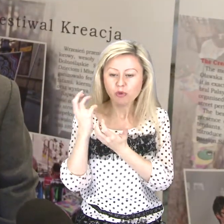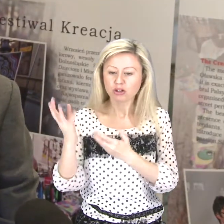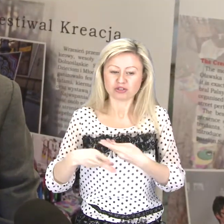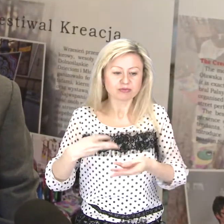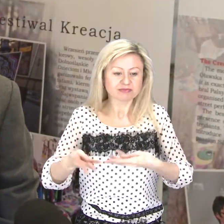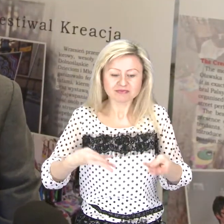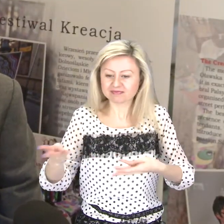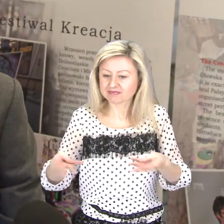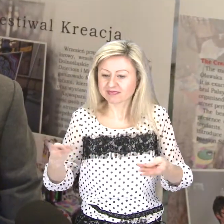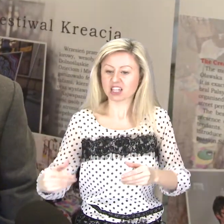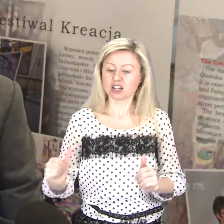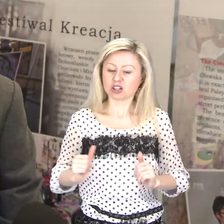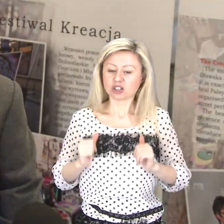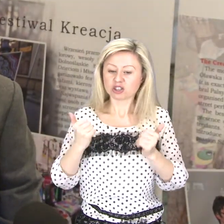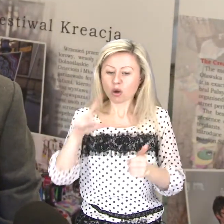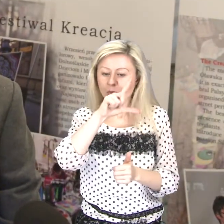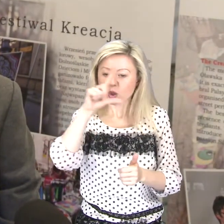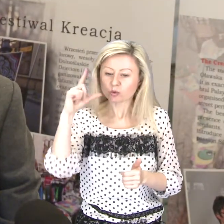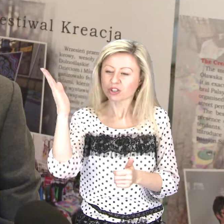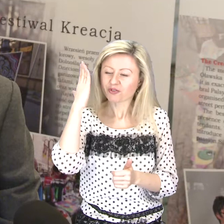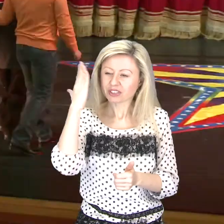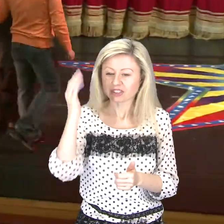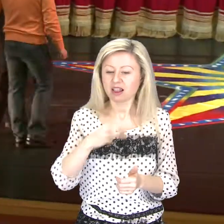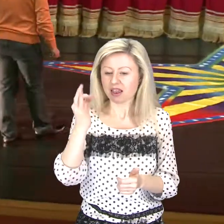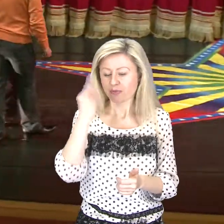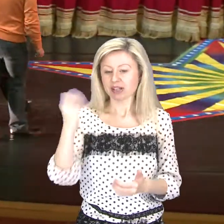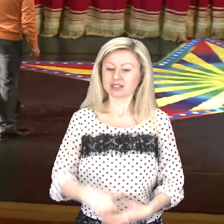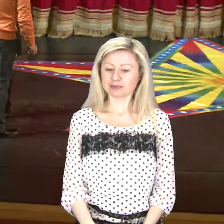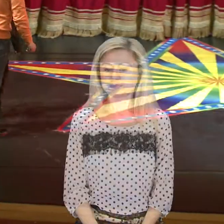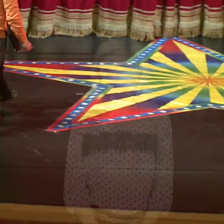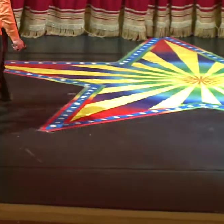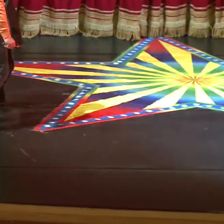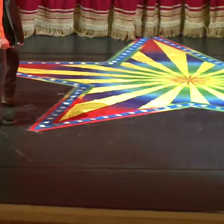ciągle potrzebne, żeby zmieniać bariery mentalne.